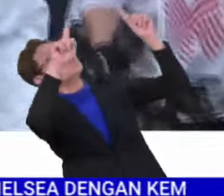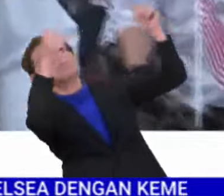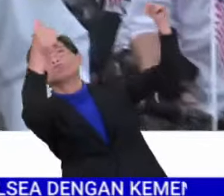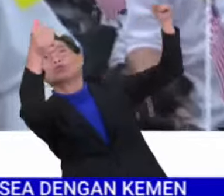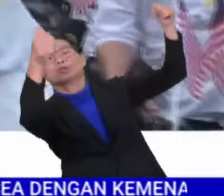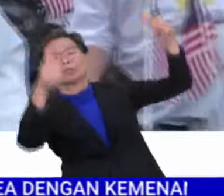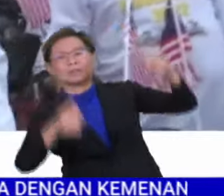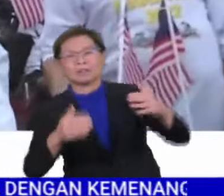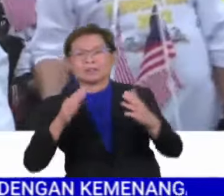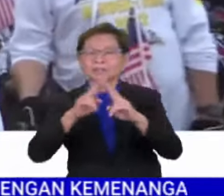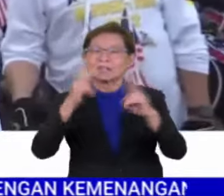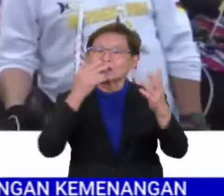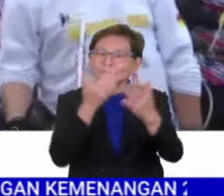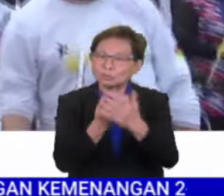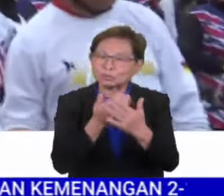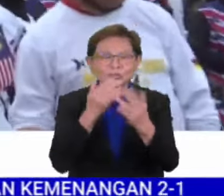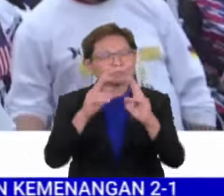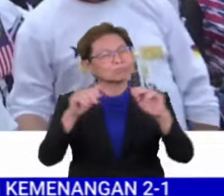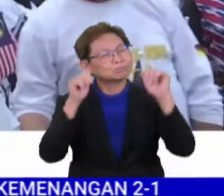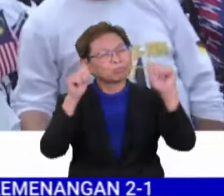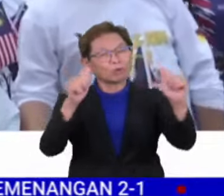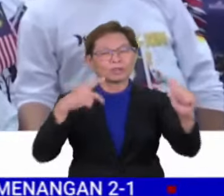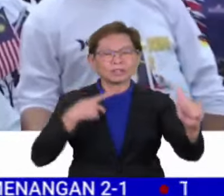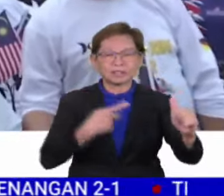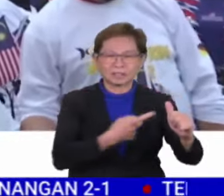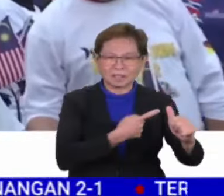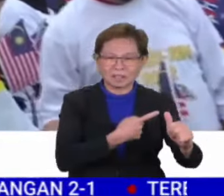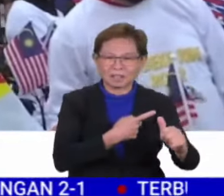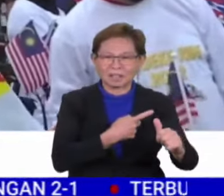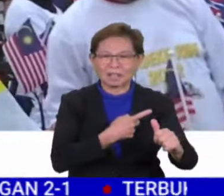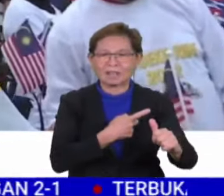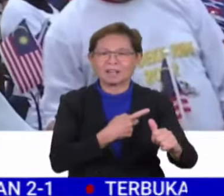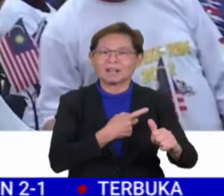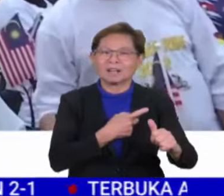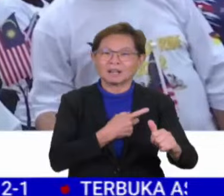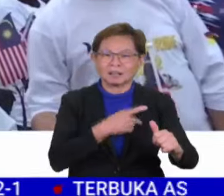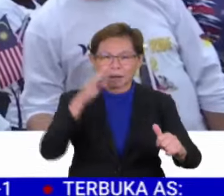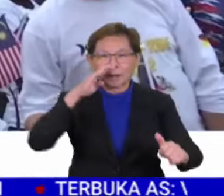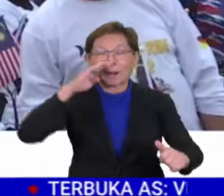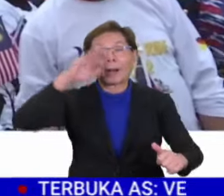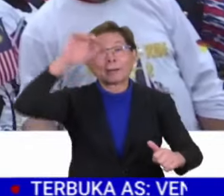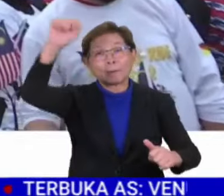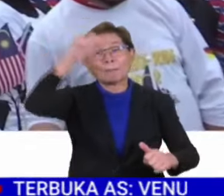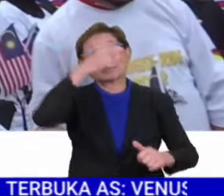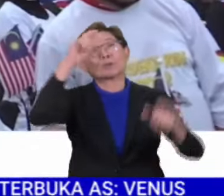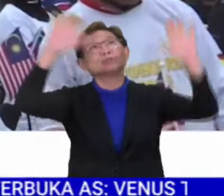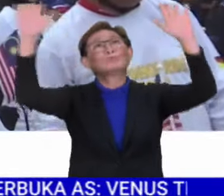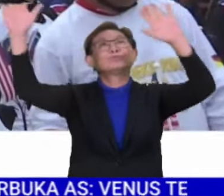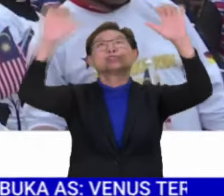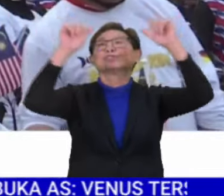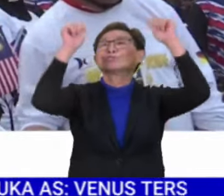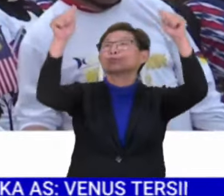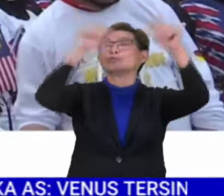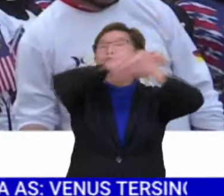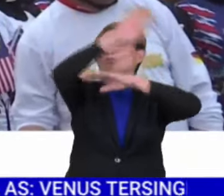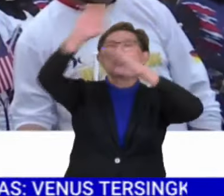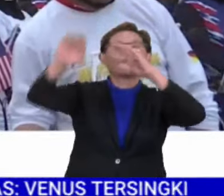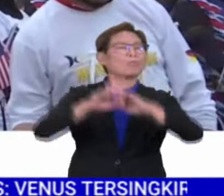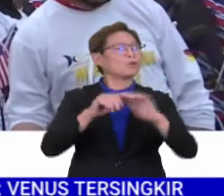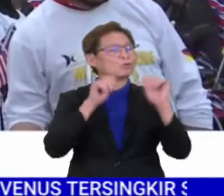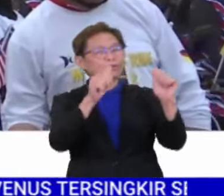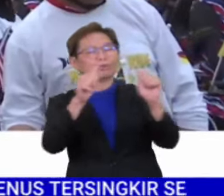sekali. Kami-kami kita dapat menyambut hari merdeka tahun tu. Oleh kerana cuaca dalam keadaan baik, semuanya